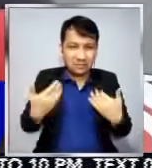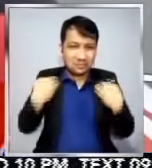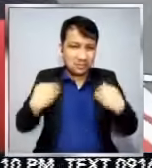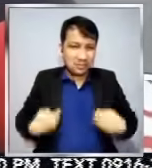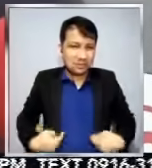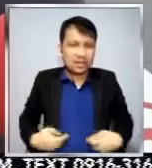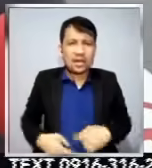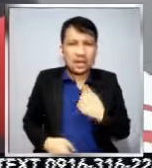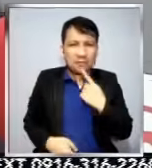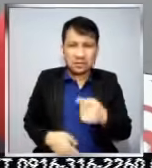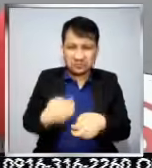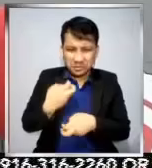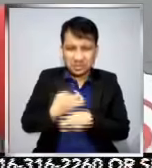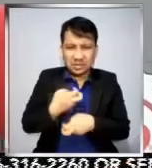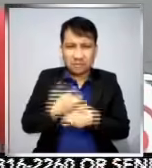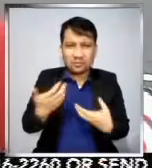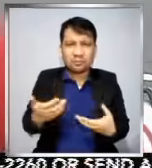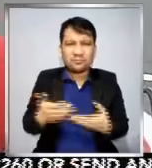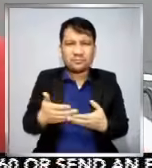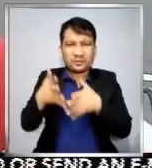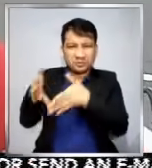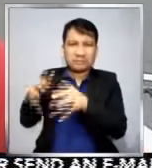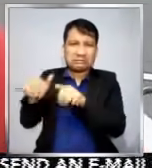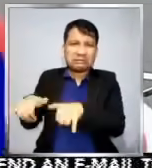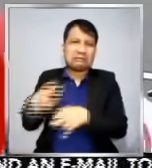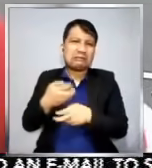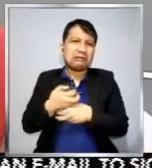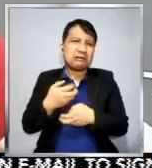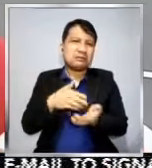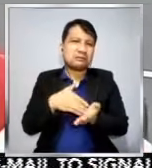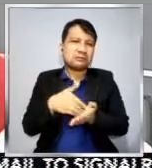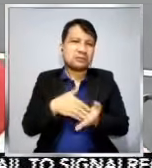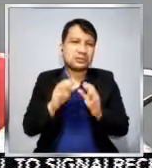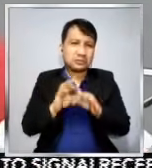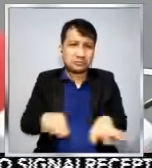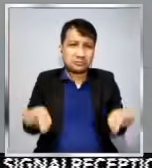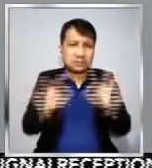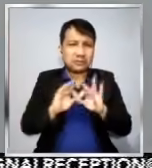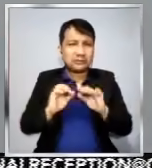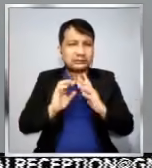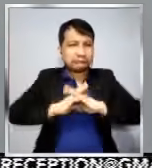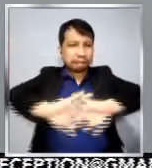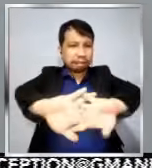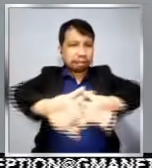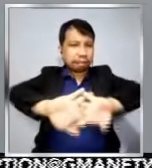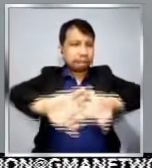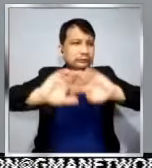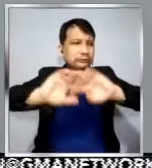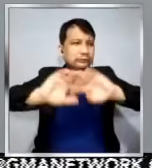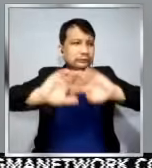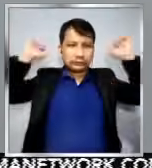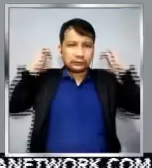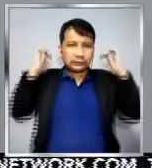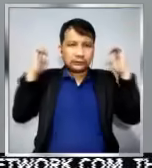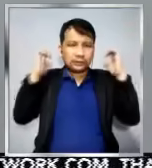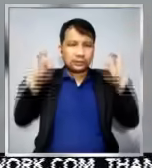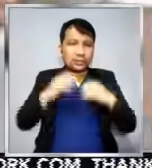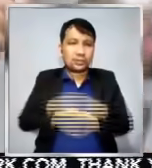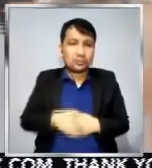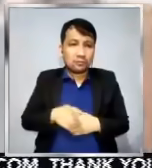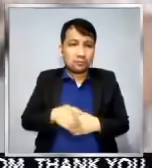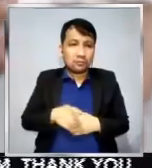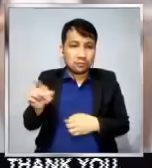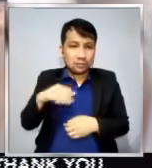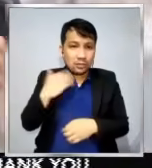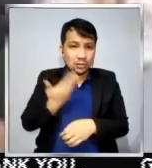kaya nangihina lalo eh. Kailangan makapag-unat-unat eh, exercise. Pero ang kanyang asawang 65 years old